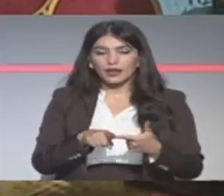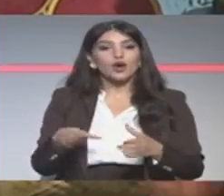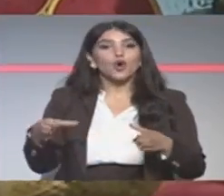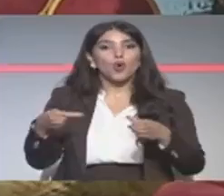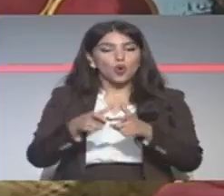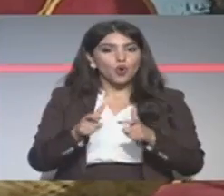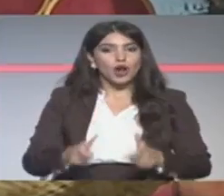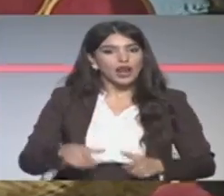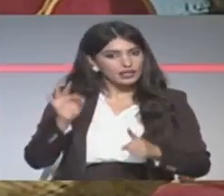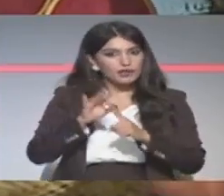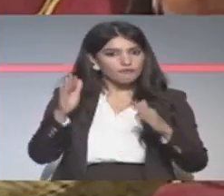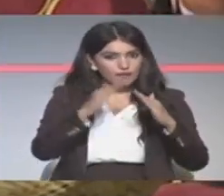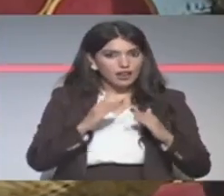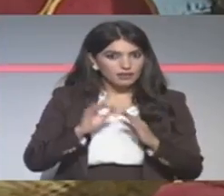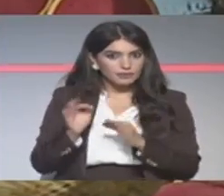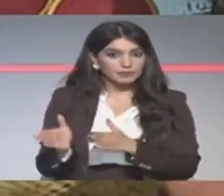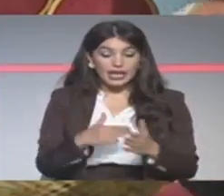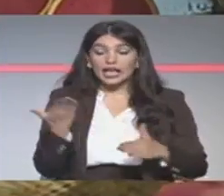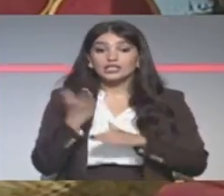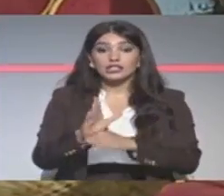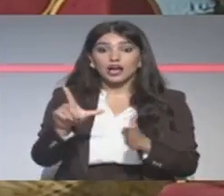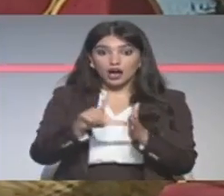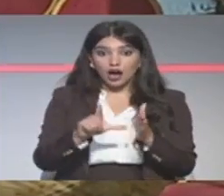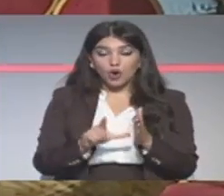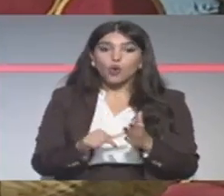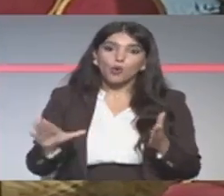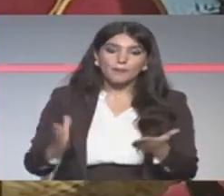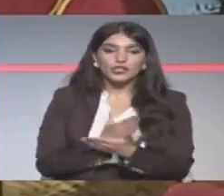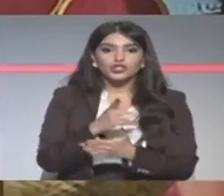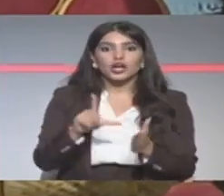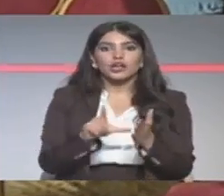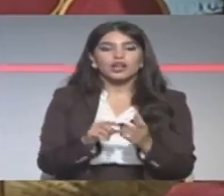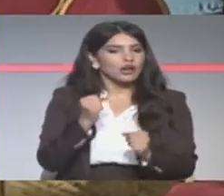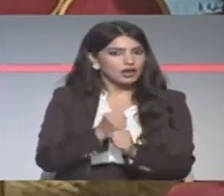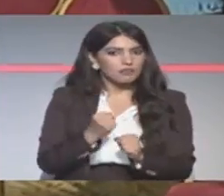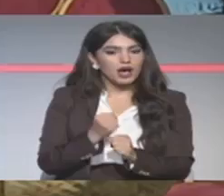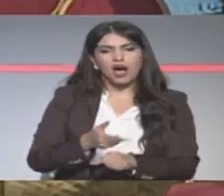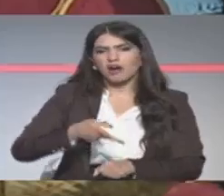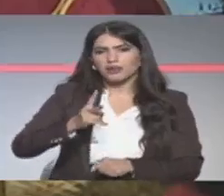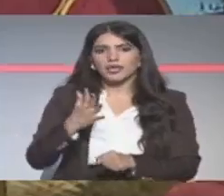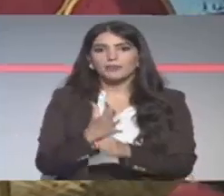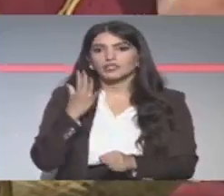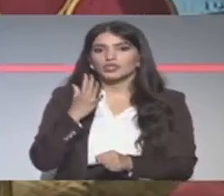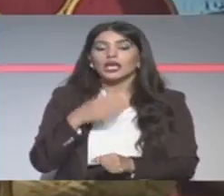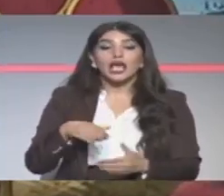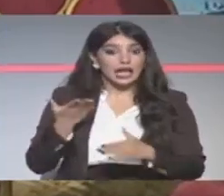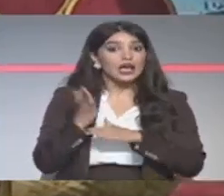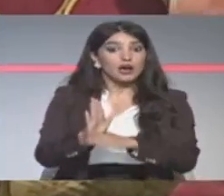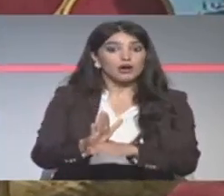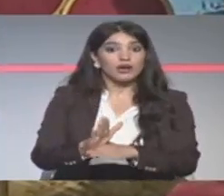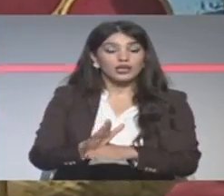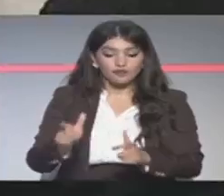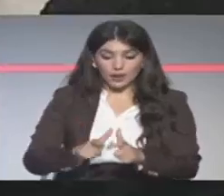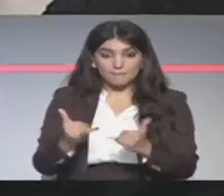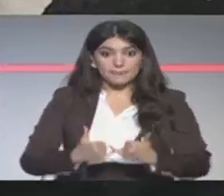اجل بناء مساكن، انا تركت لك قوانين ومشاريع قوانين تم الاشتغال عليها لاكثر من 5 سنوات، انا تركت لك هيكل اسمه